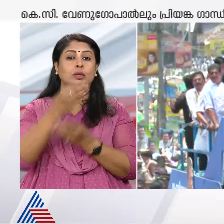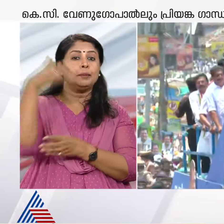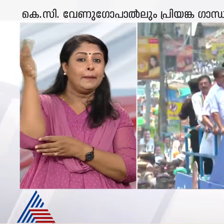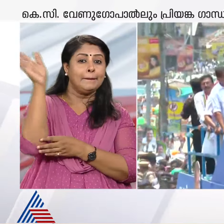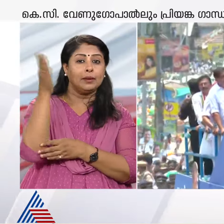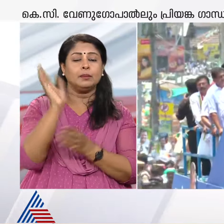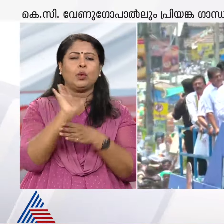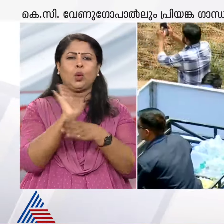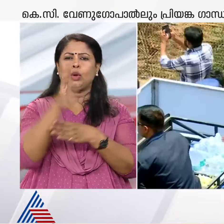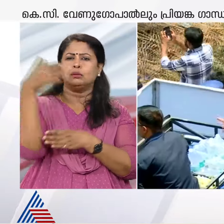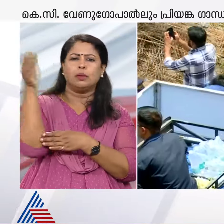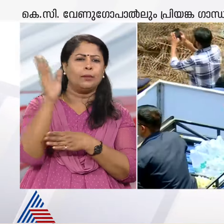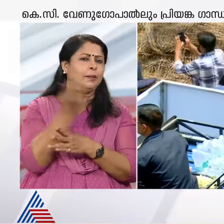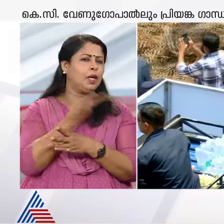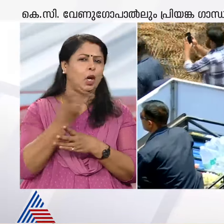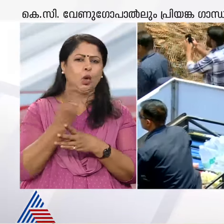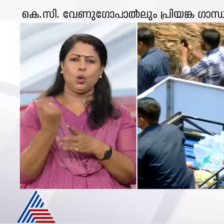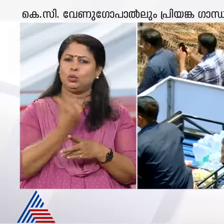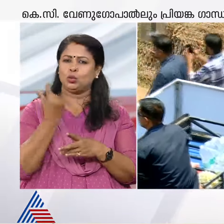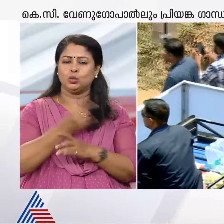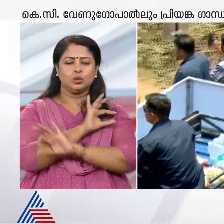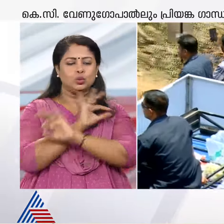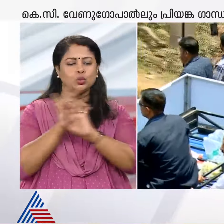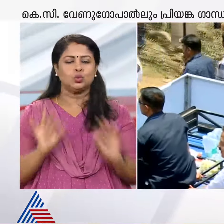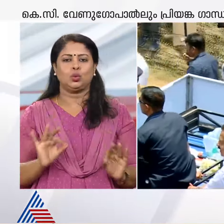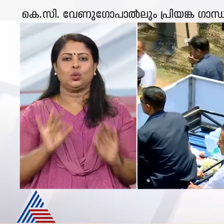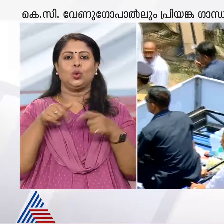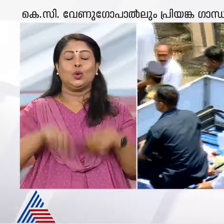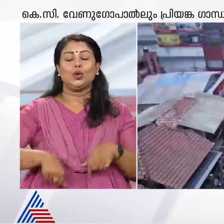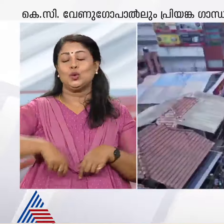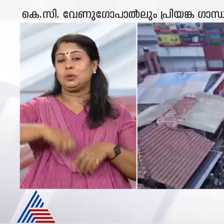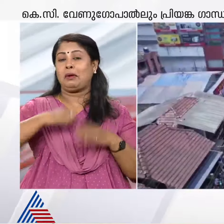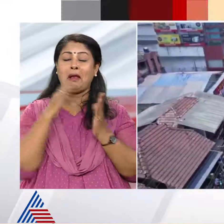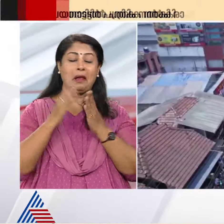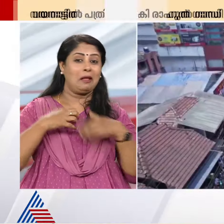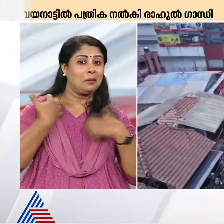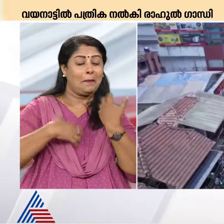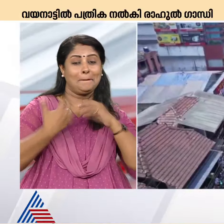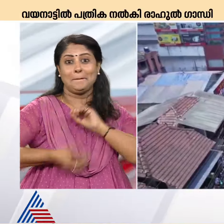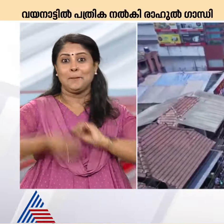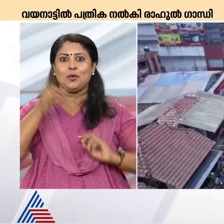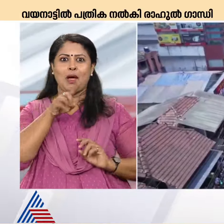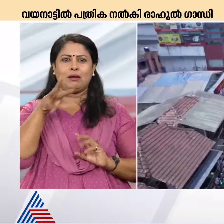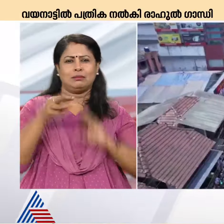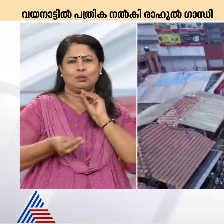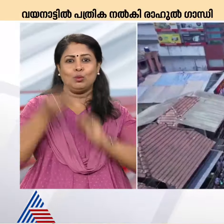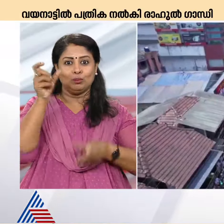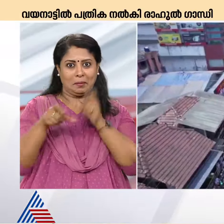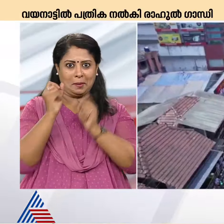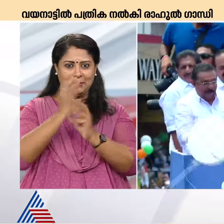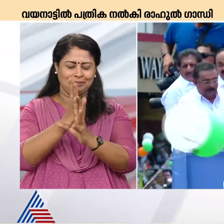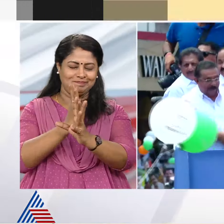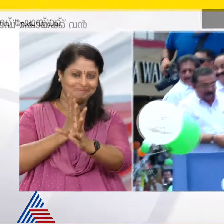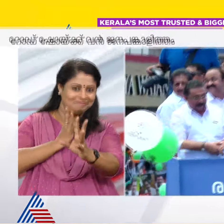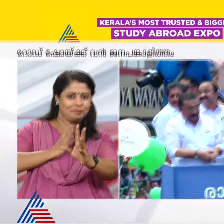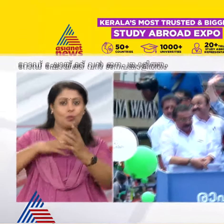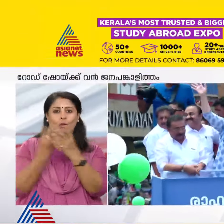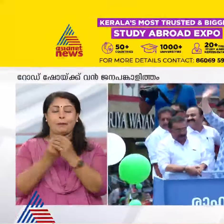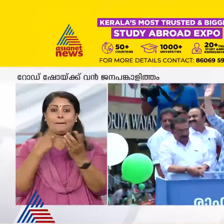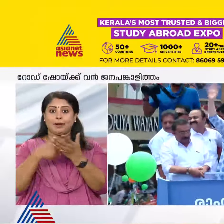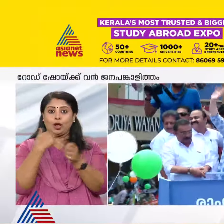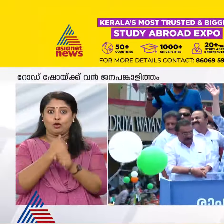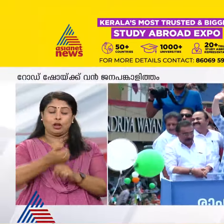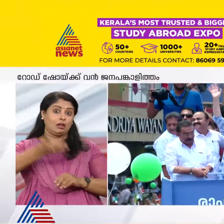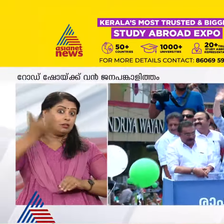പതാകയും ഒഴിവാക്കിയാണ് പ്രവർത്തകർ റോഡ് ഷോയിൽ പങ്കെടുത്തത്. ആവേശം ചോരാതെ ആയിരങ്ങൾ ഒരു മണിക്കൂറോളം റോഡ് ഷോയെ അനുഗമിച്ചു. രാഹുലിന്റെ